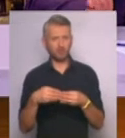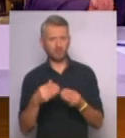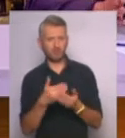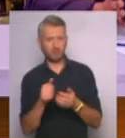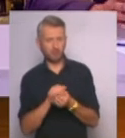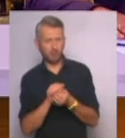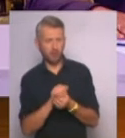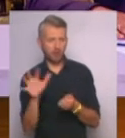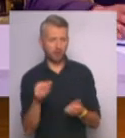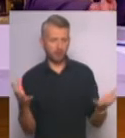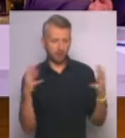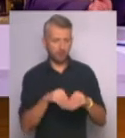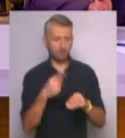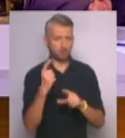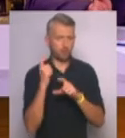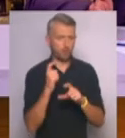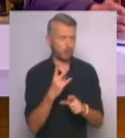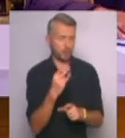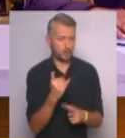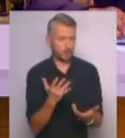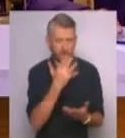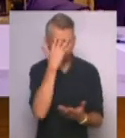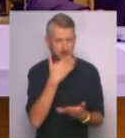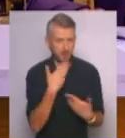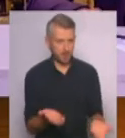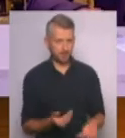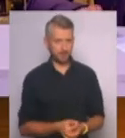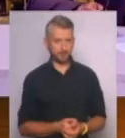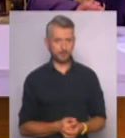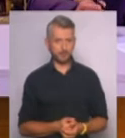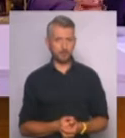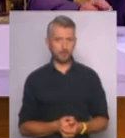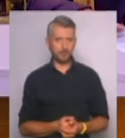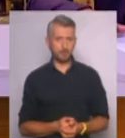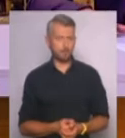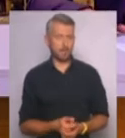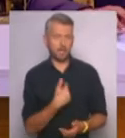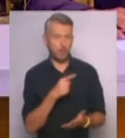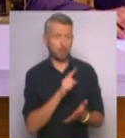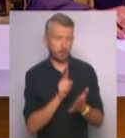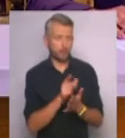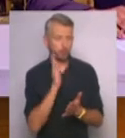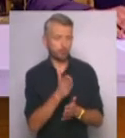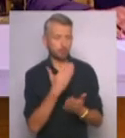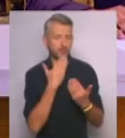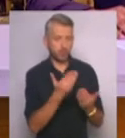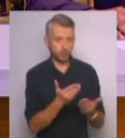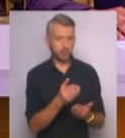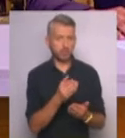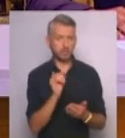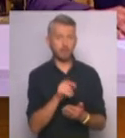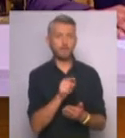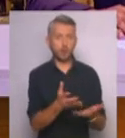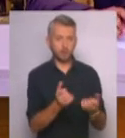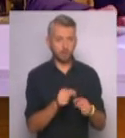контейнер і потім цим пресом здає. Так. Ну, сенс. Взагалі, да, взагалі, якби. Це дуже дивно. Да, я обов'язково звернуся, і ви